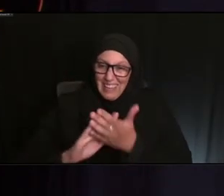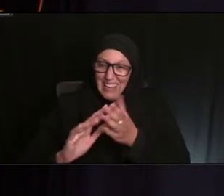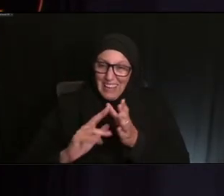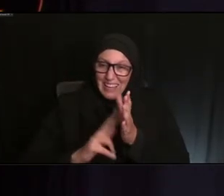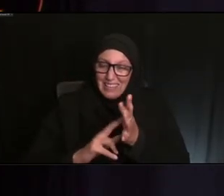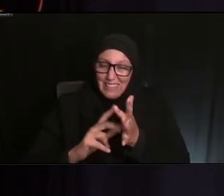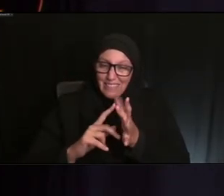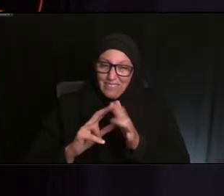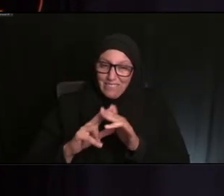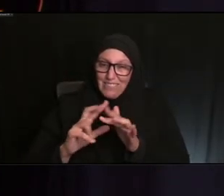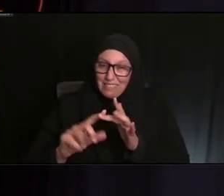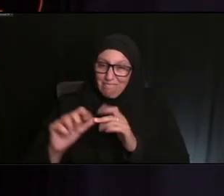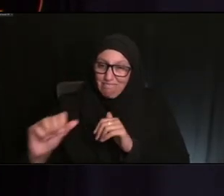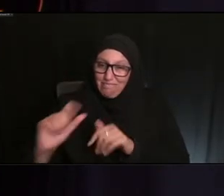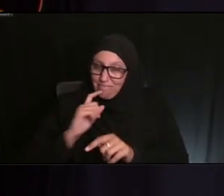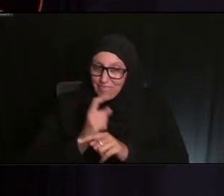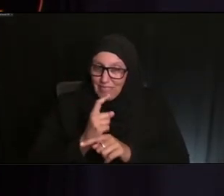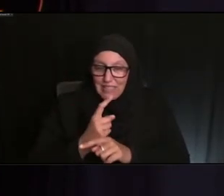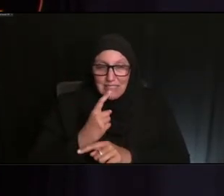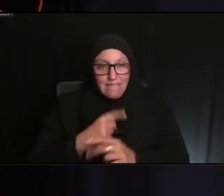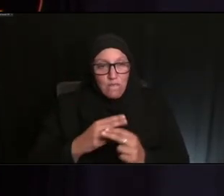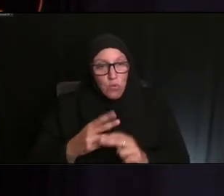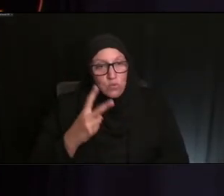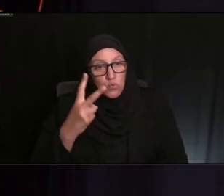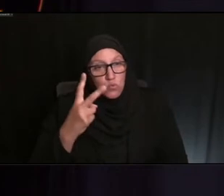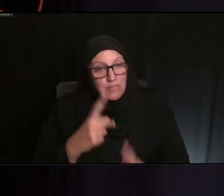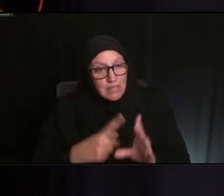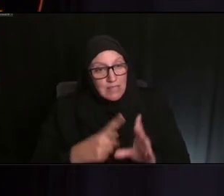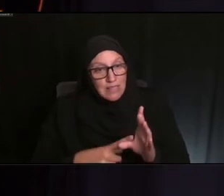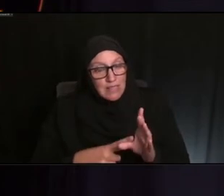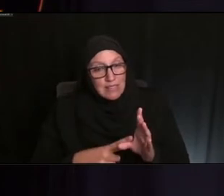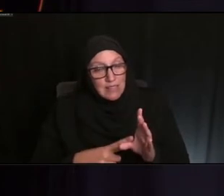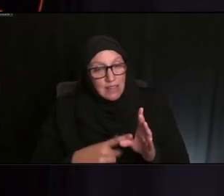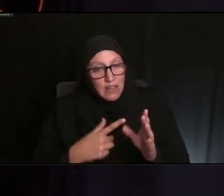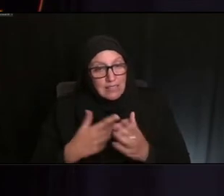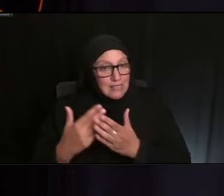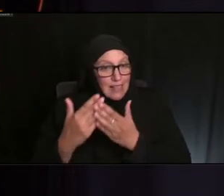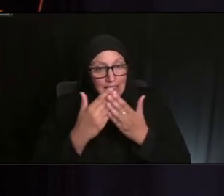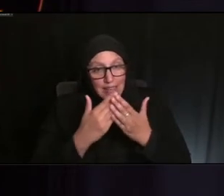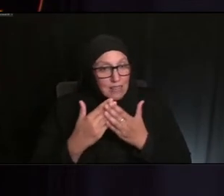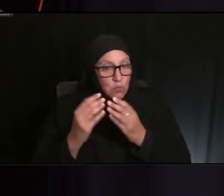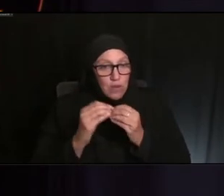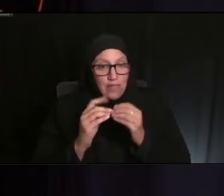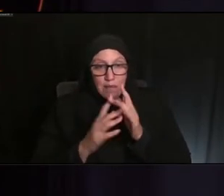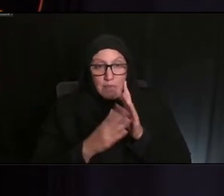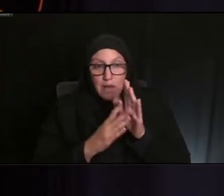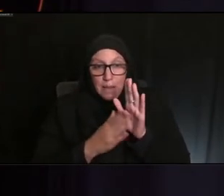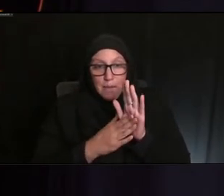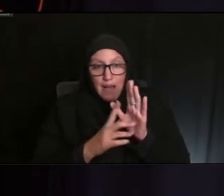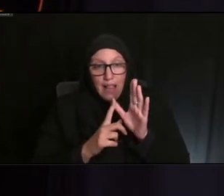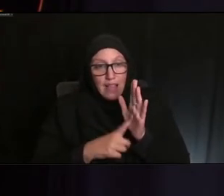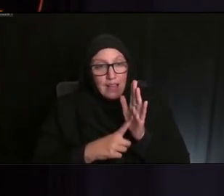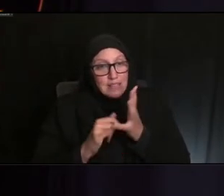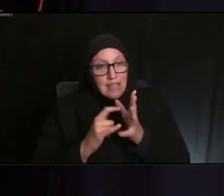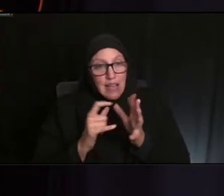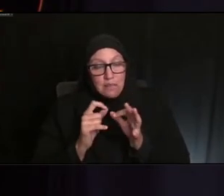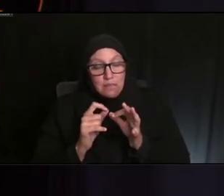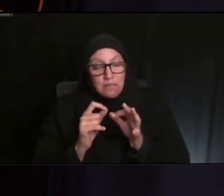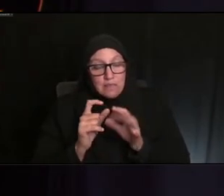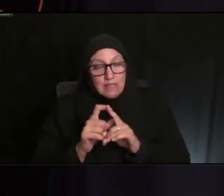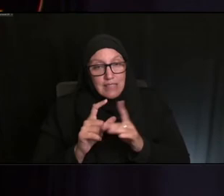if it wasn't for the 2 years that I studied Imam al-Sadiq, he said, النعمان, Abu Hanifa would have perished.